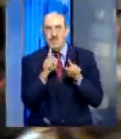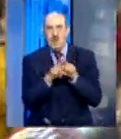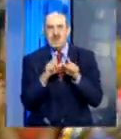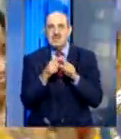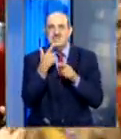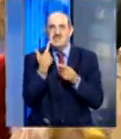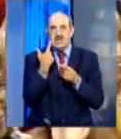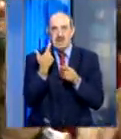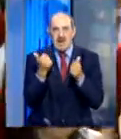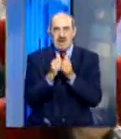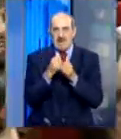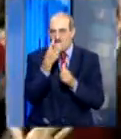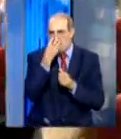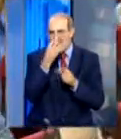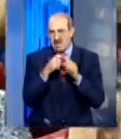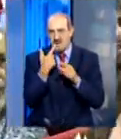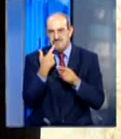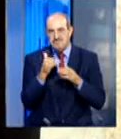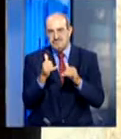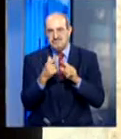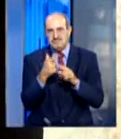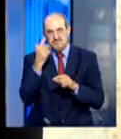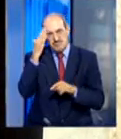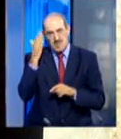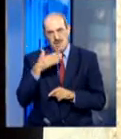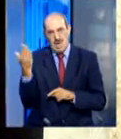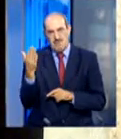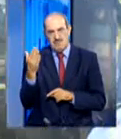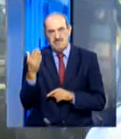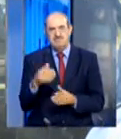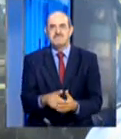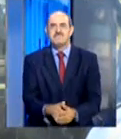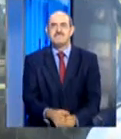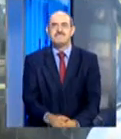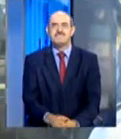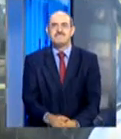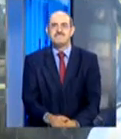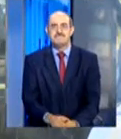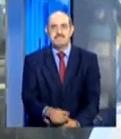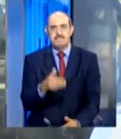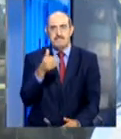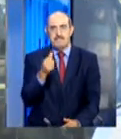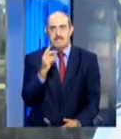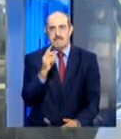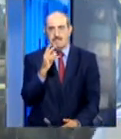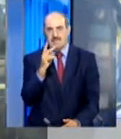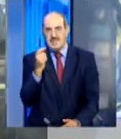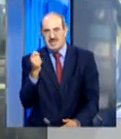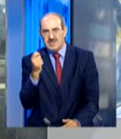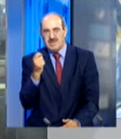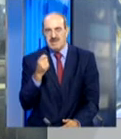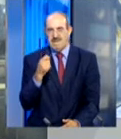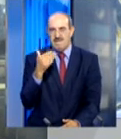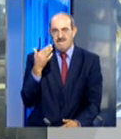المميز للممثلين المحليين كان العرض خاصا. مباركة هي مباركة وجميلة وخديجة